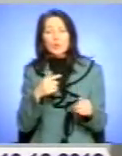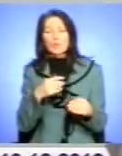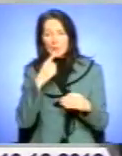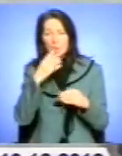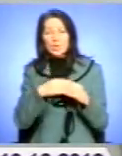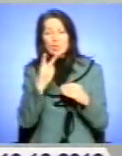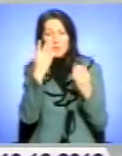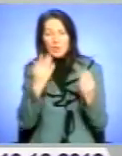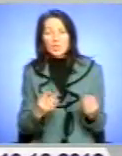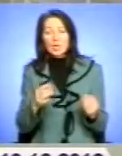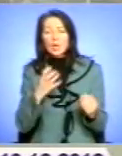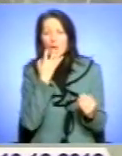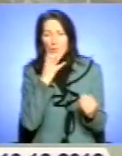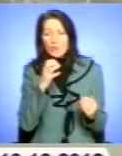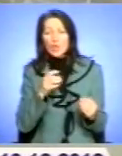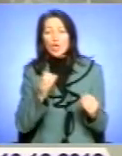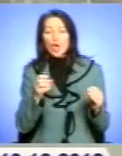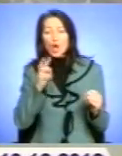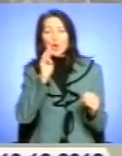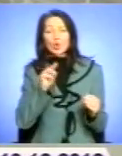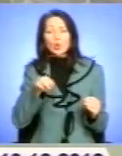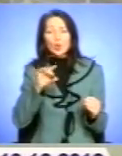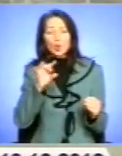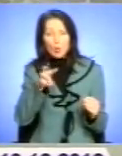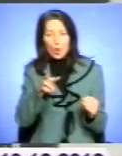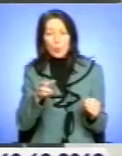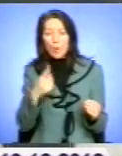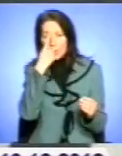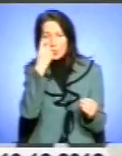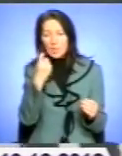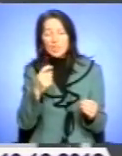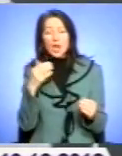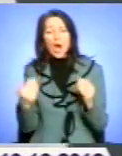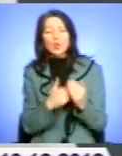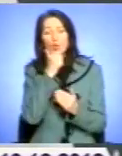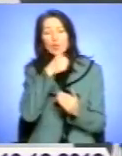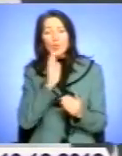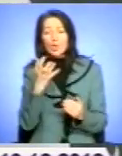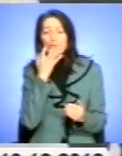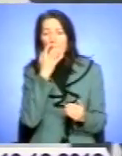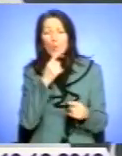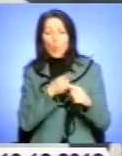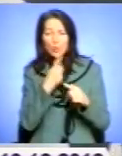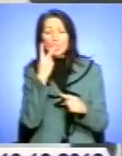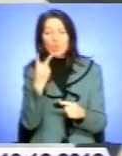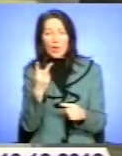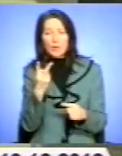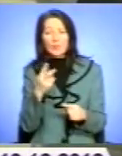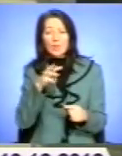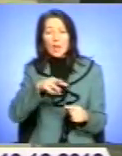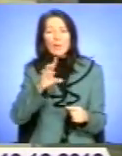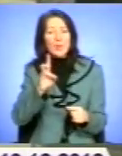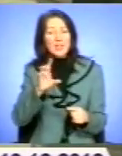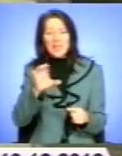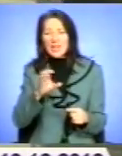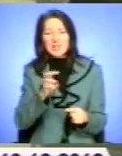штормове попередження. Однак на Новий рік Україна буде із плюсом. Синоптики кажуть, потеплішає до +2 градусів. Але в МНС радіти не поспішають.